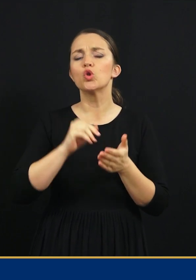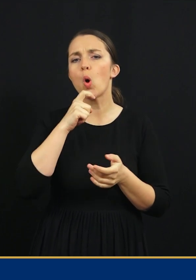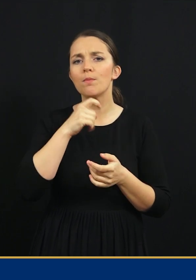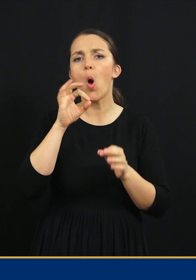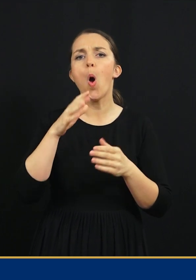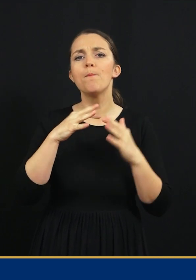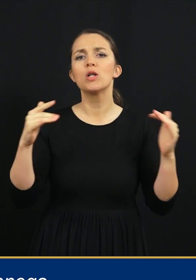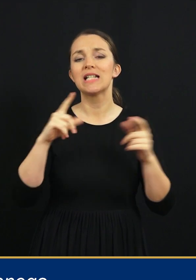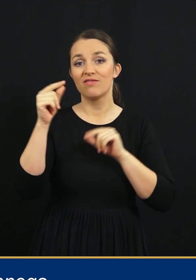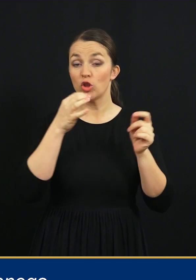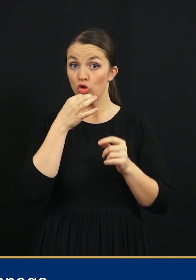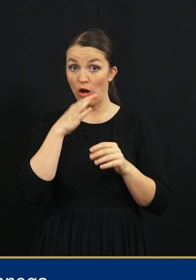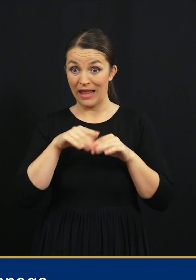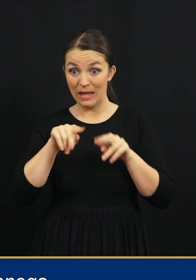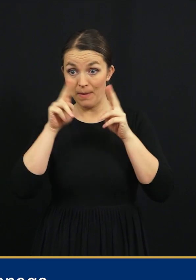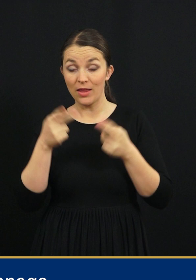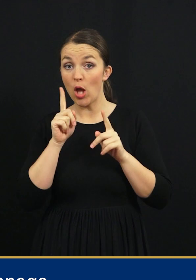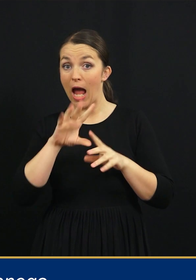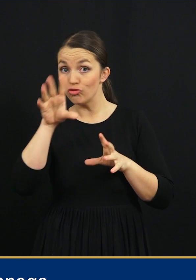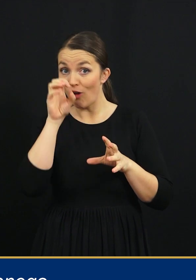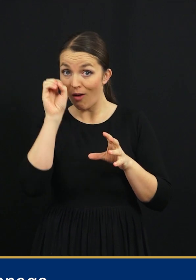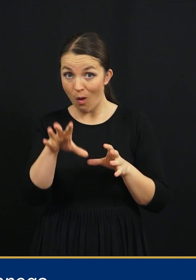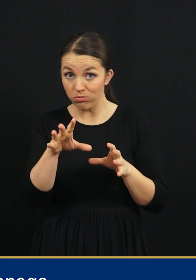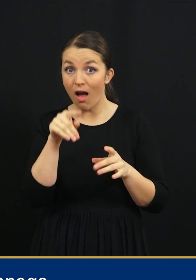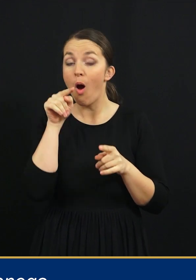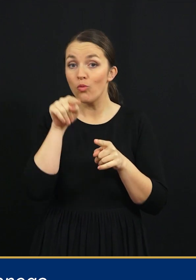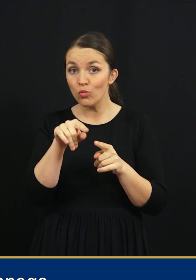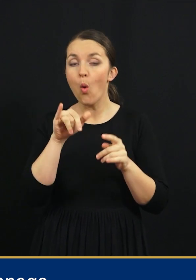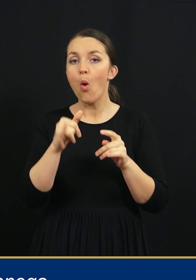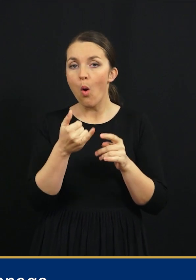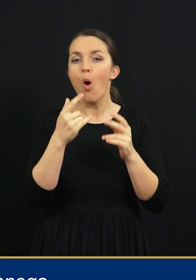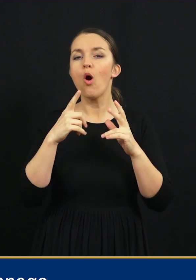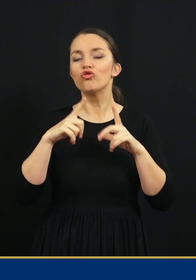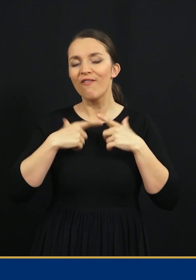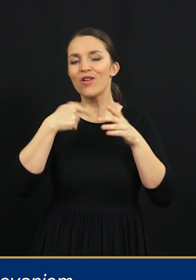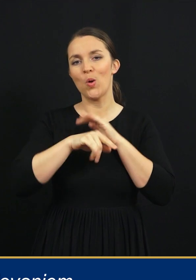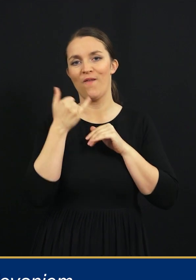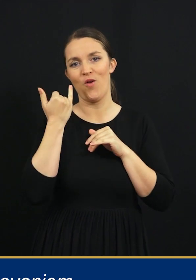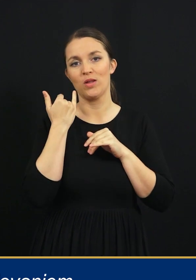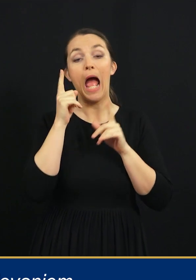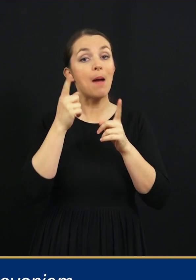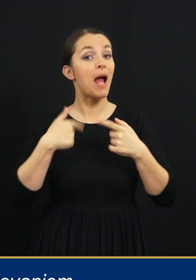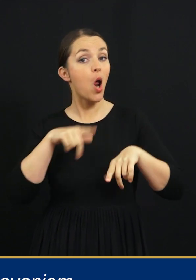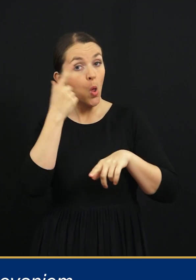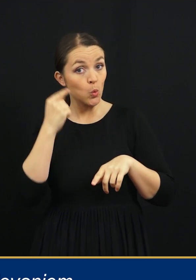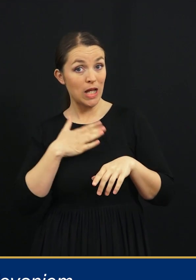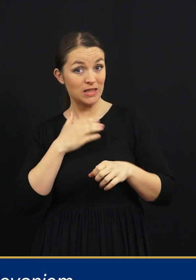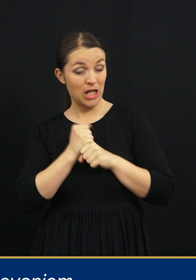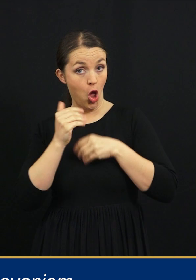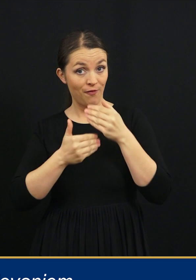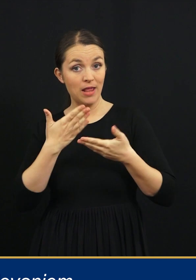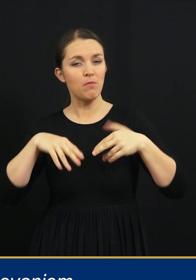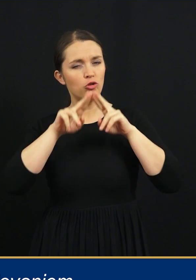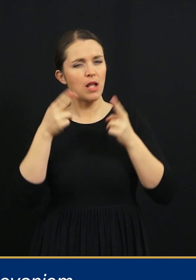morski zvezdi, če je na tem planetu kaj čarobnega, to domuje v vodi. Vendar pa smo ljudje s svojim delovanjem